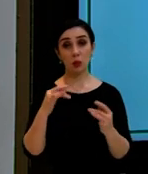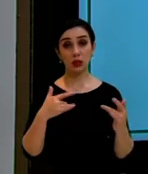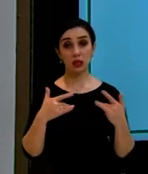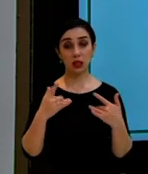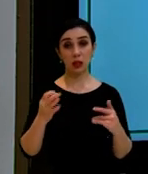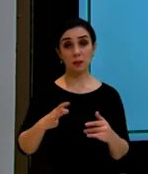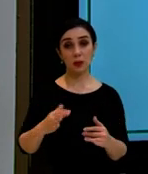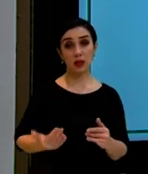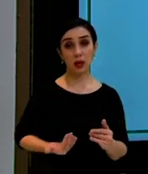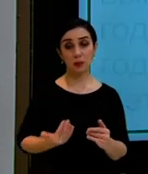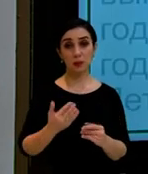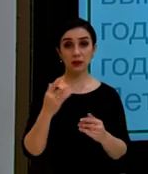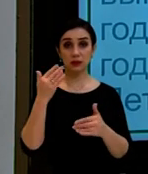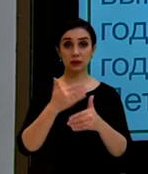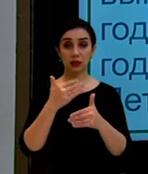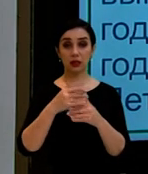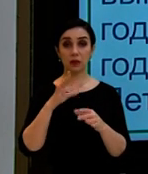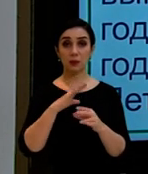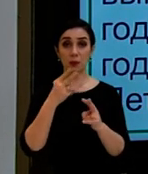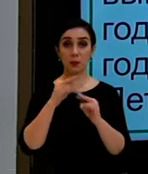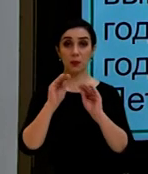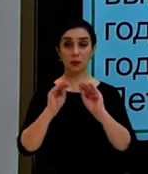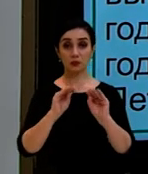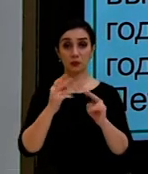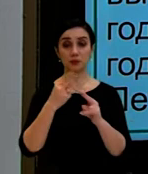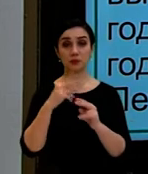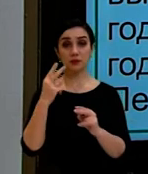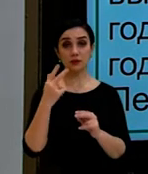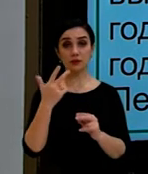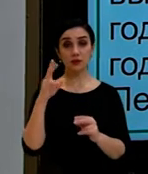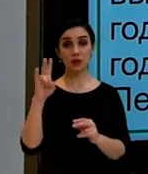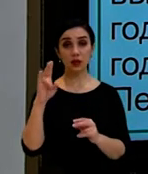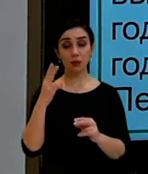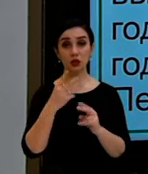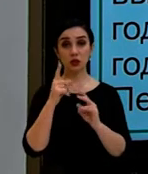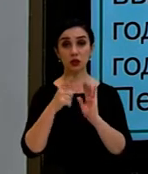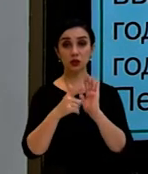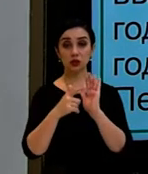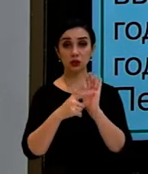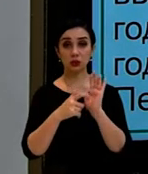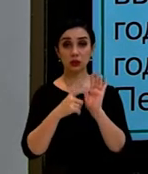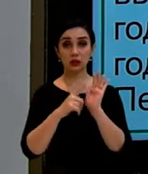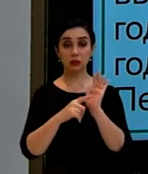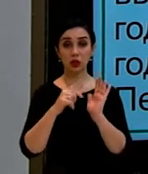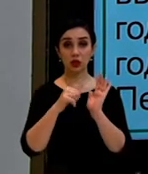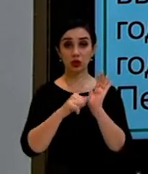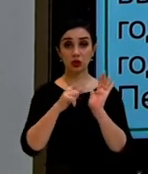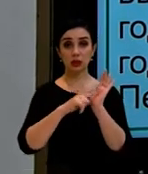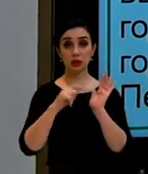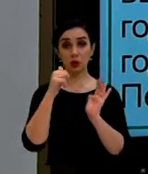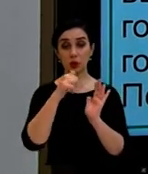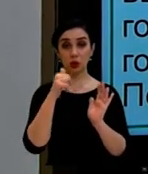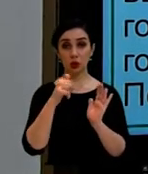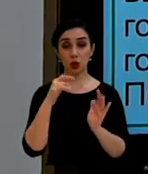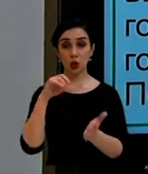комедия была показана 23 ноября 1670 года роль господин